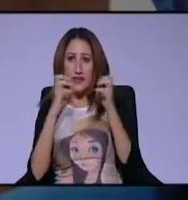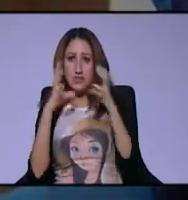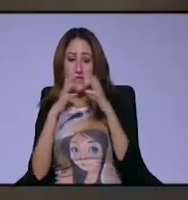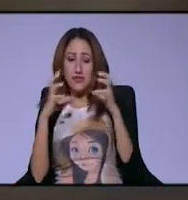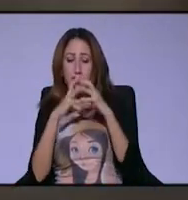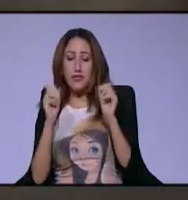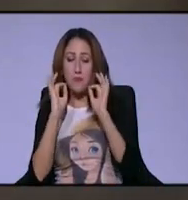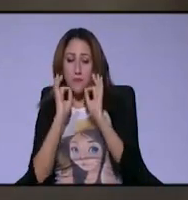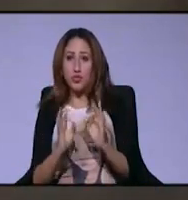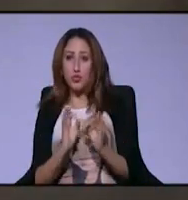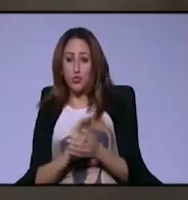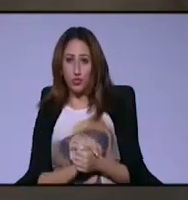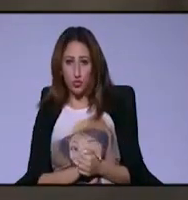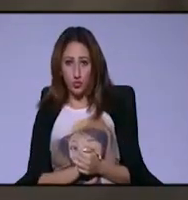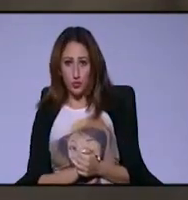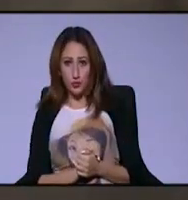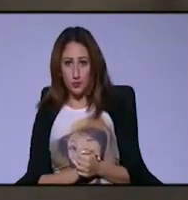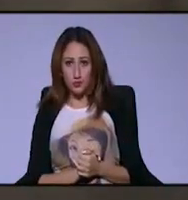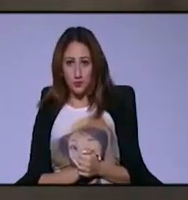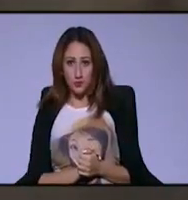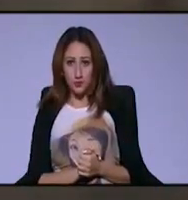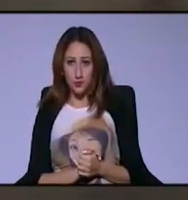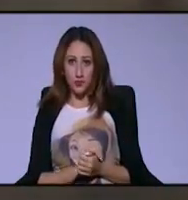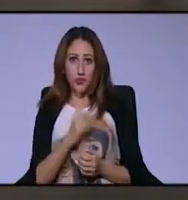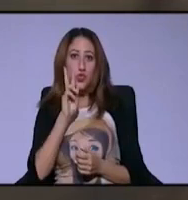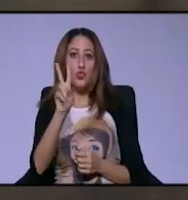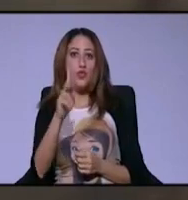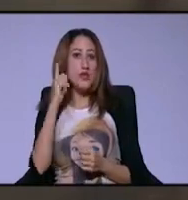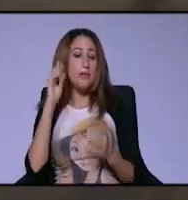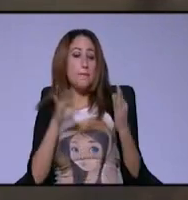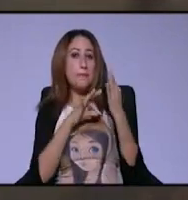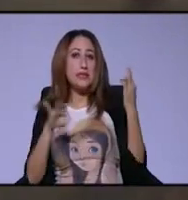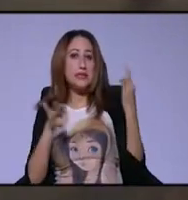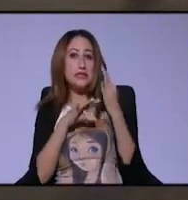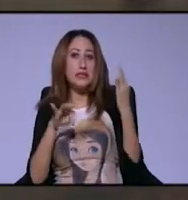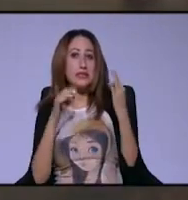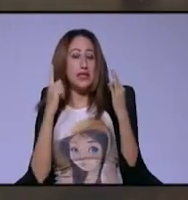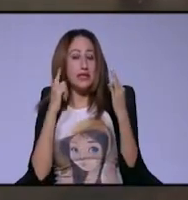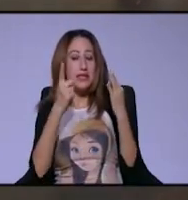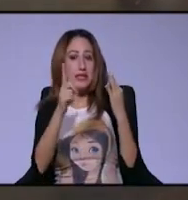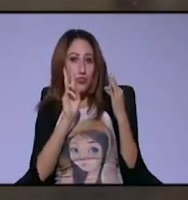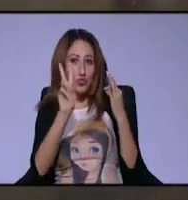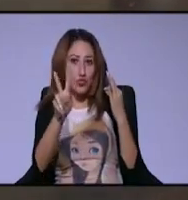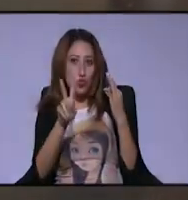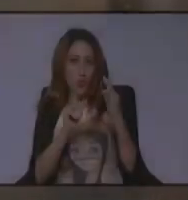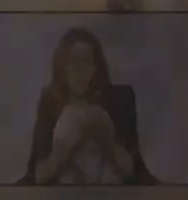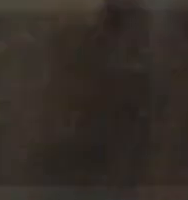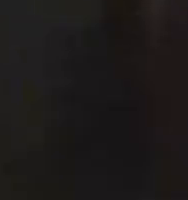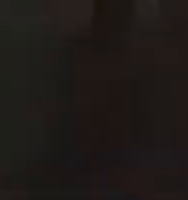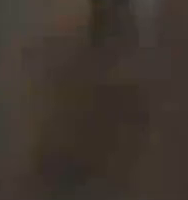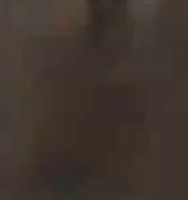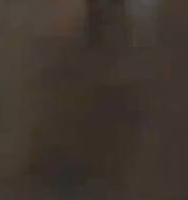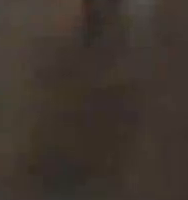عمر خيرت عامل المزيكا. اسمع شوف المشهد ده واسمع المزيكا والزحف والتصور بتاع